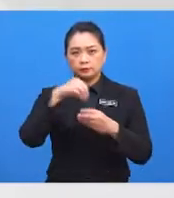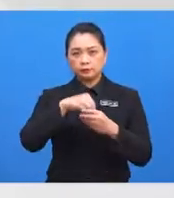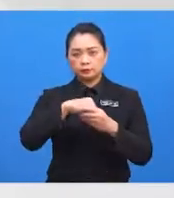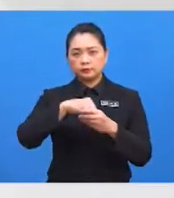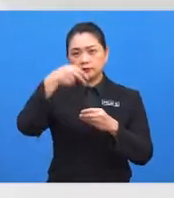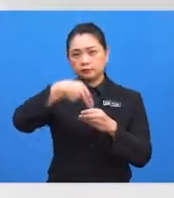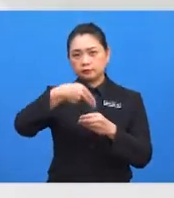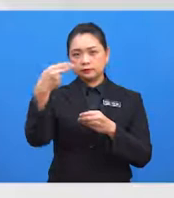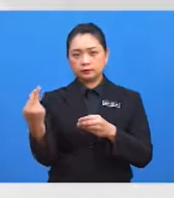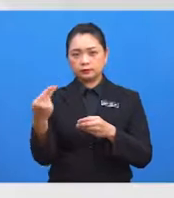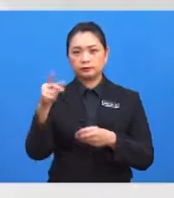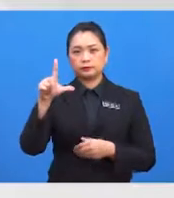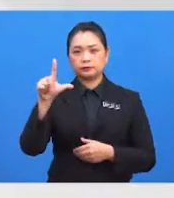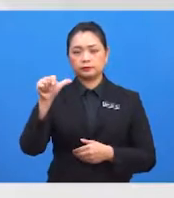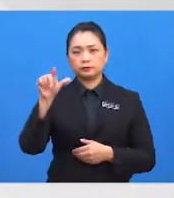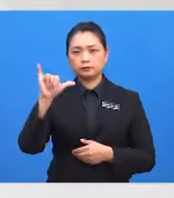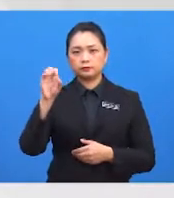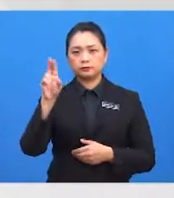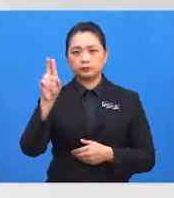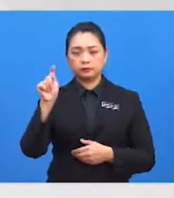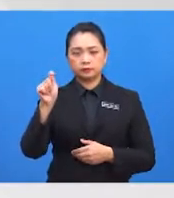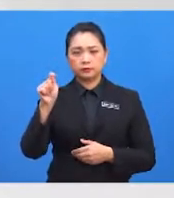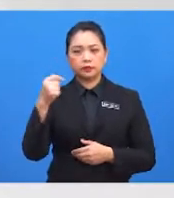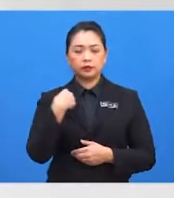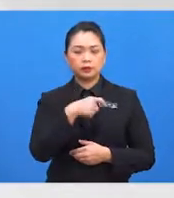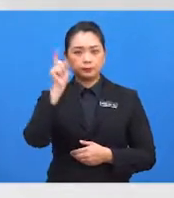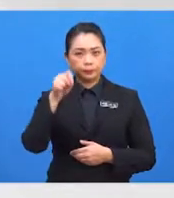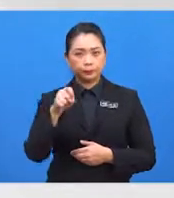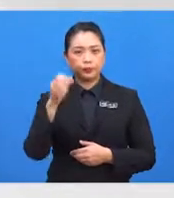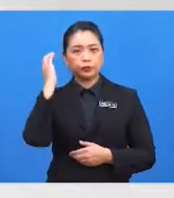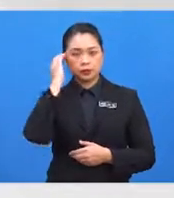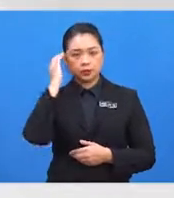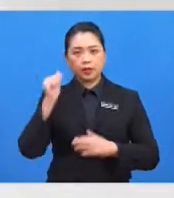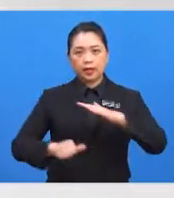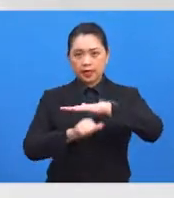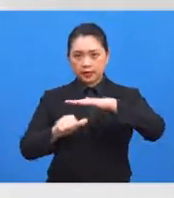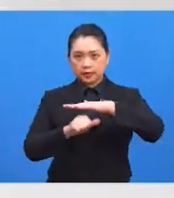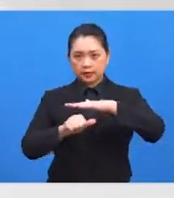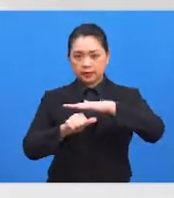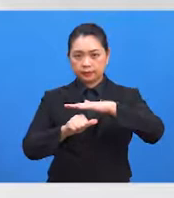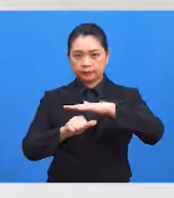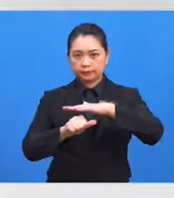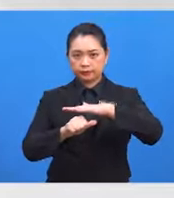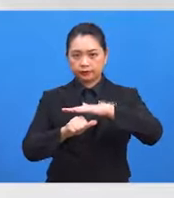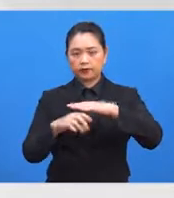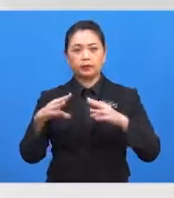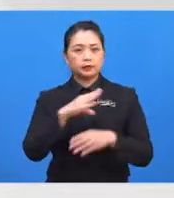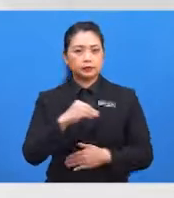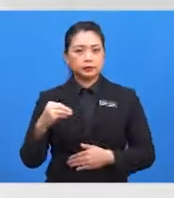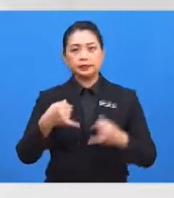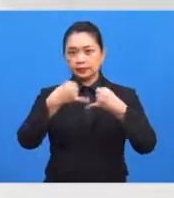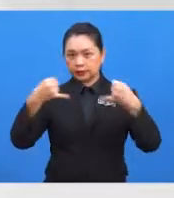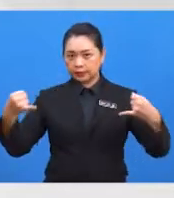penghasilan layout, kita perlu mengenali yang pertama, asas layout; yang kedua, jenis